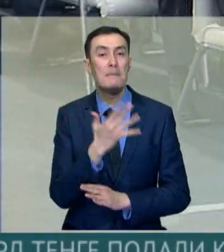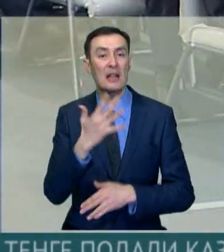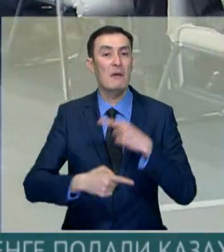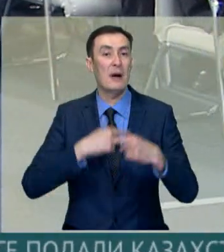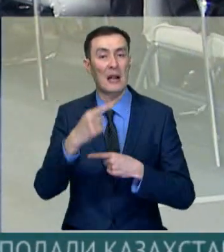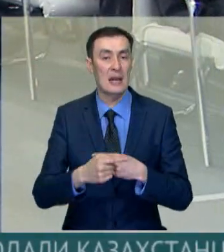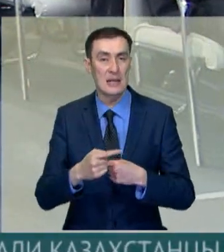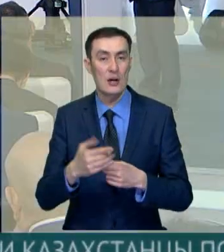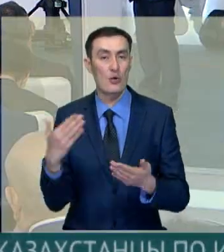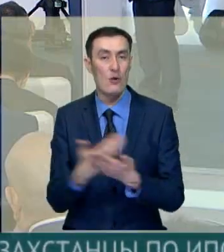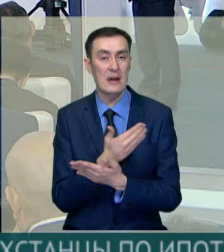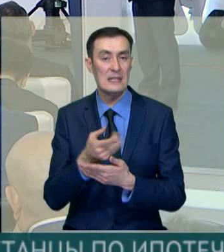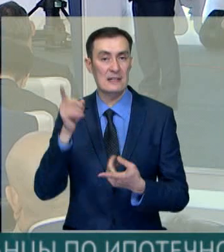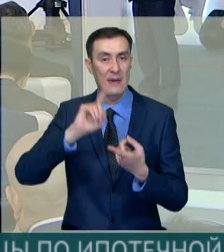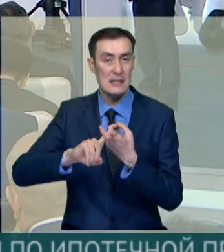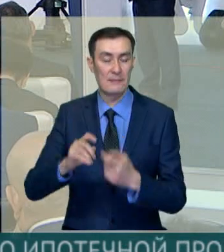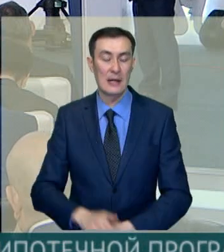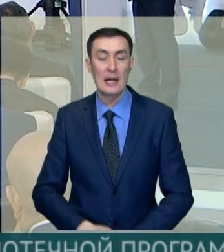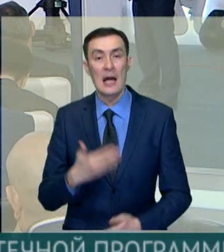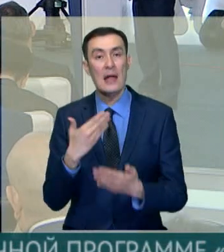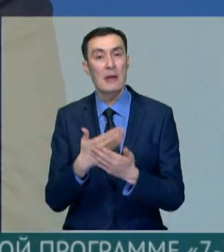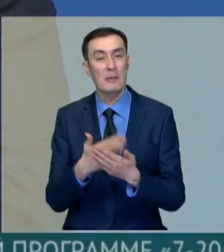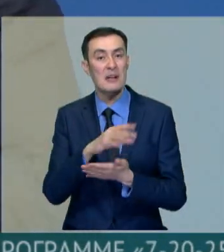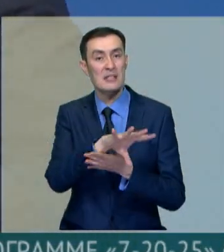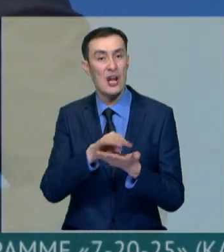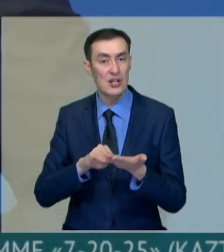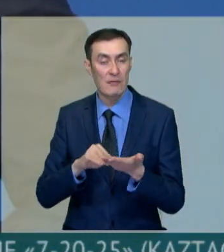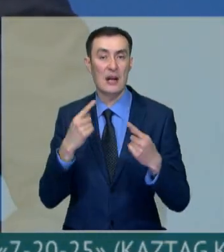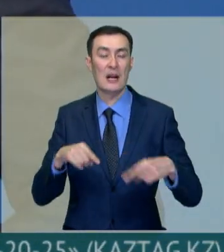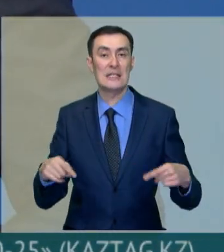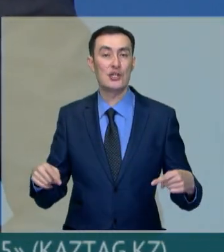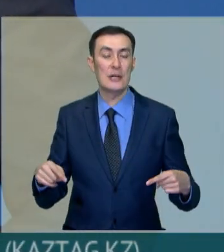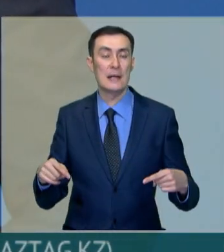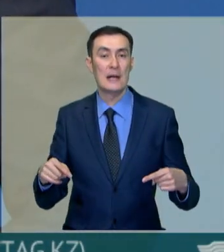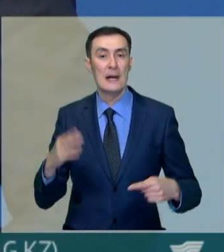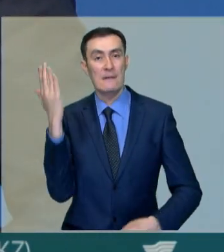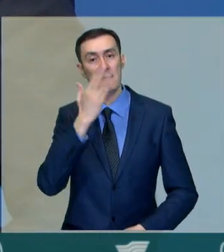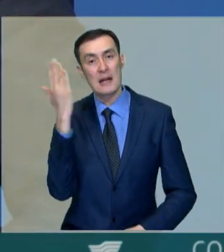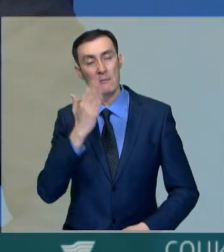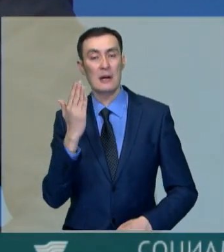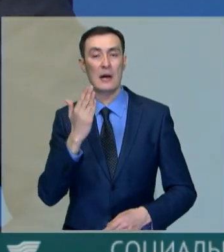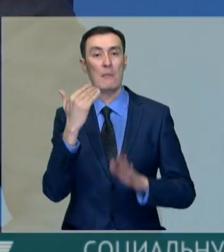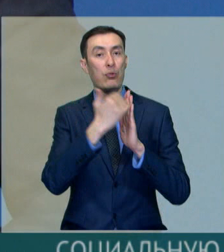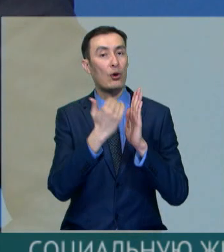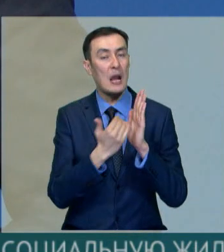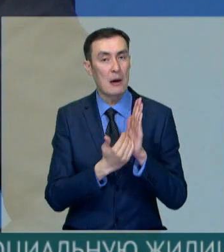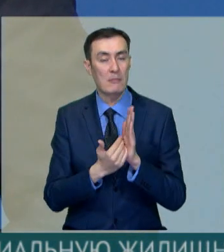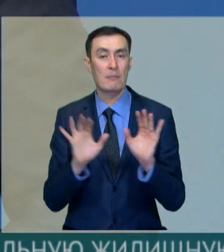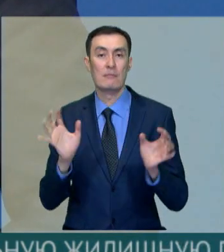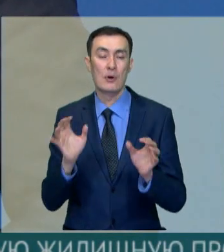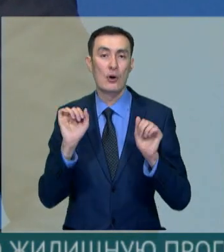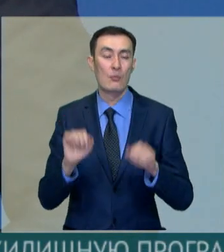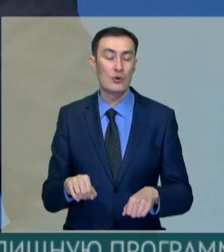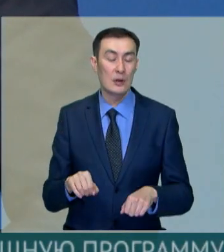К примеру, скачивать различные фильмы, программы можно будет за пару